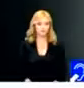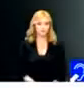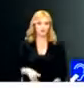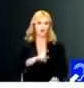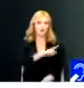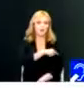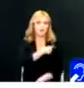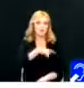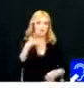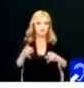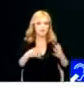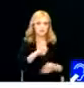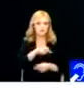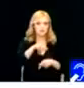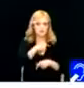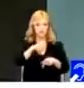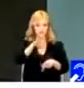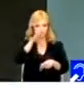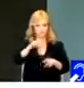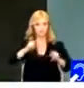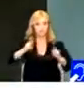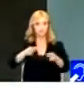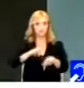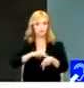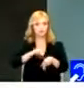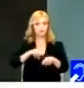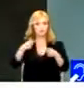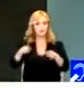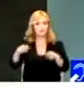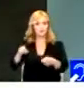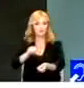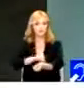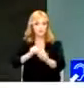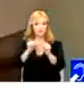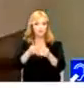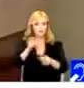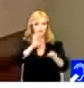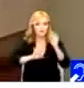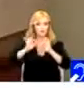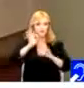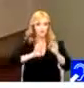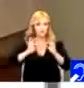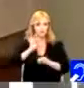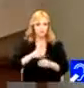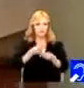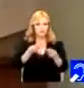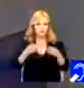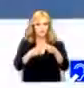Un medic neurolog de la un spital din Chișinău a fost reținut de poliție pentru că vindea droguri sub formă de medicamente prescrise pe